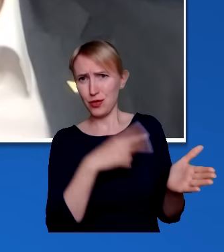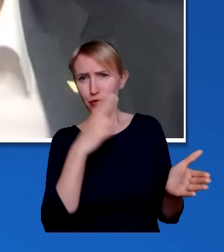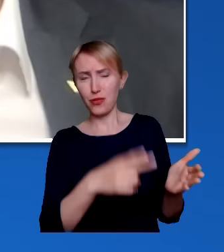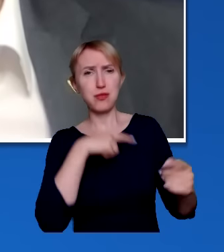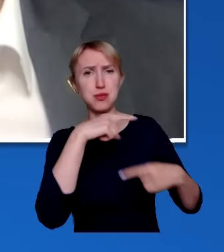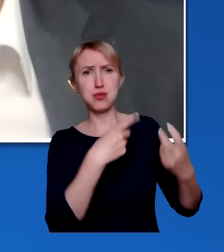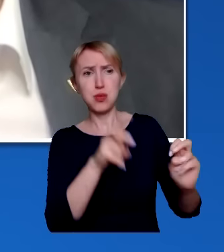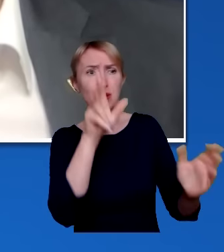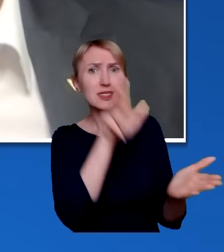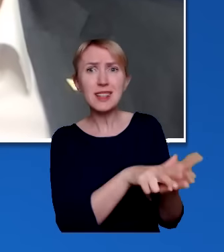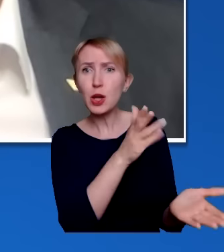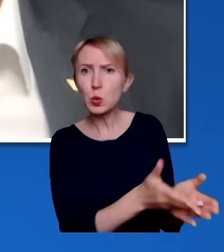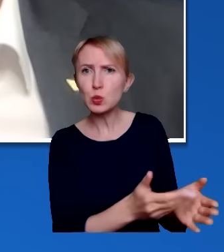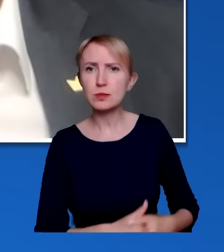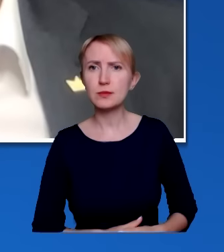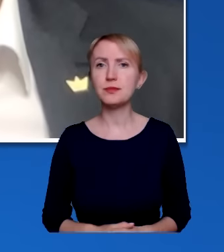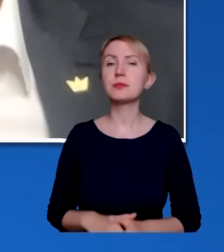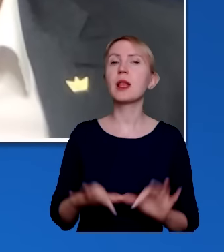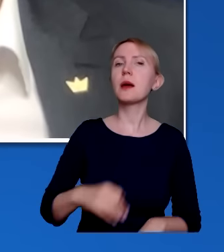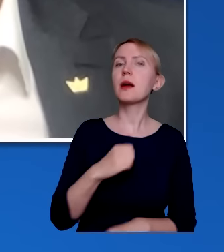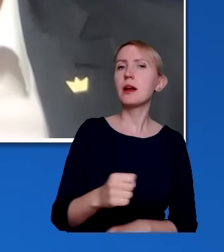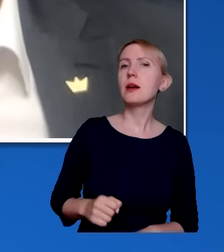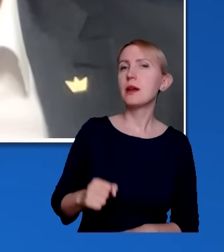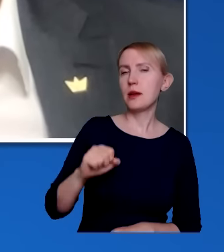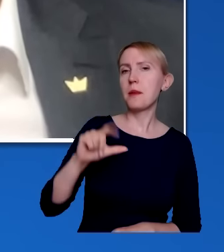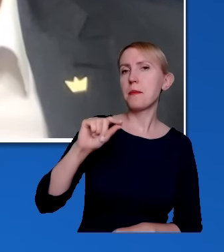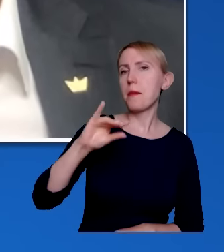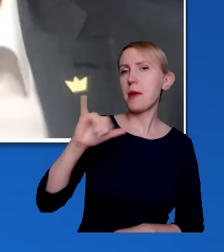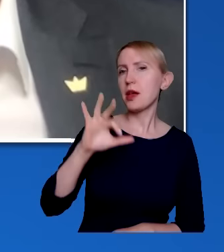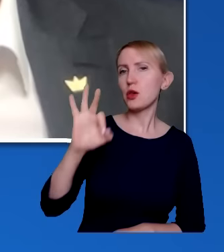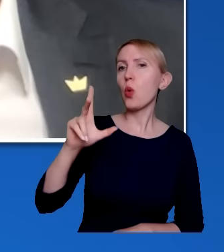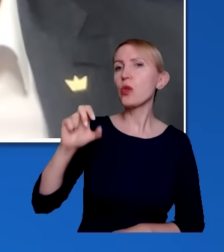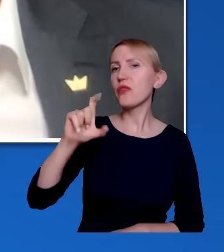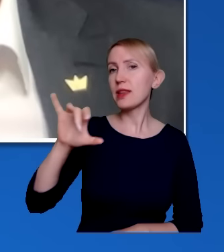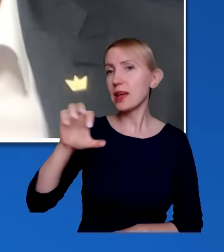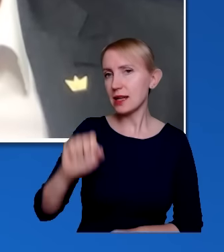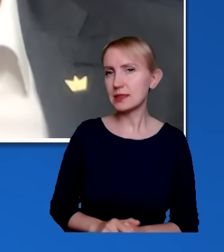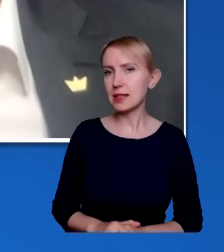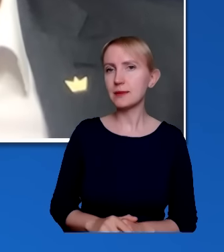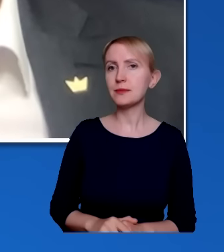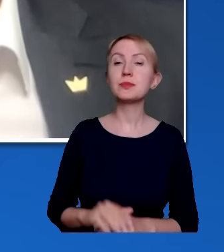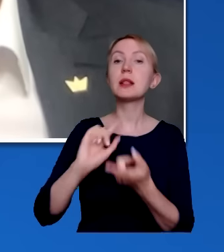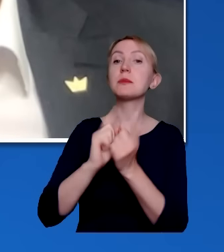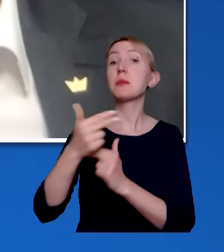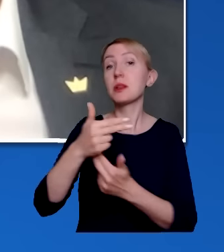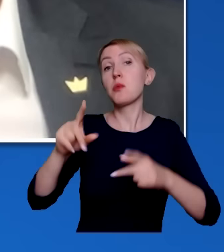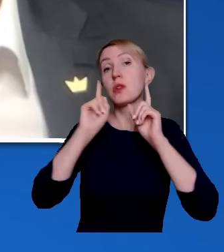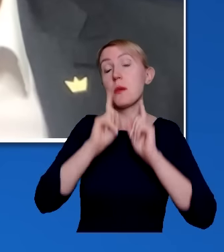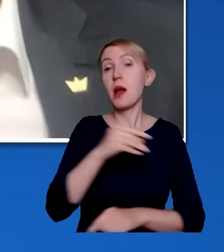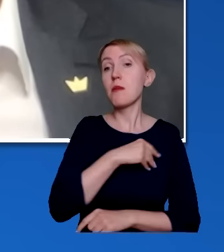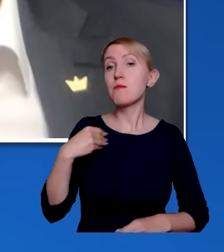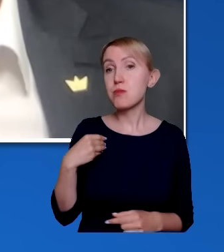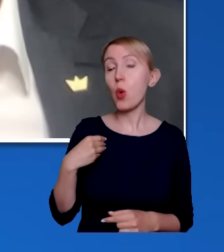zatwierdzoną już pan poseł Bartłomiej pejo z Konfederacji to może zmieńmy temat bo to rzeczywiście Polska tym